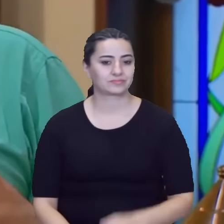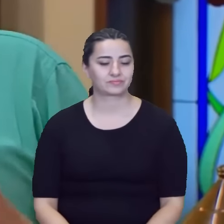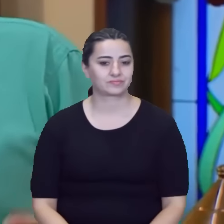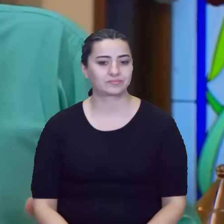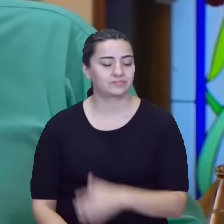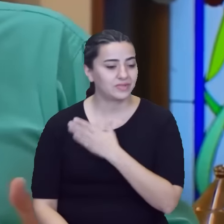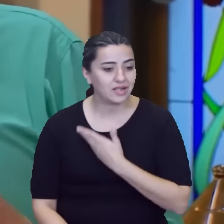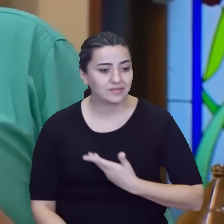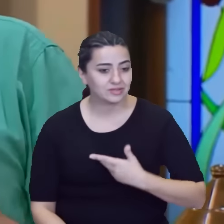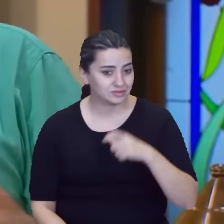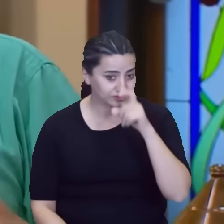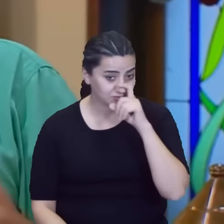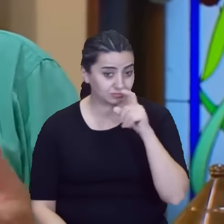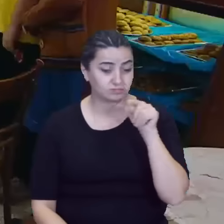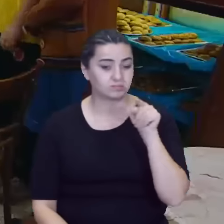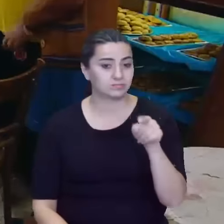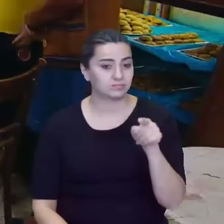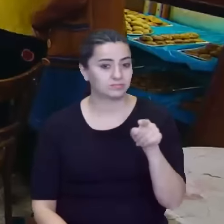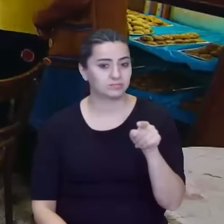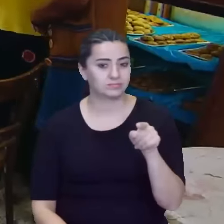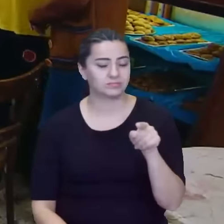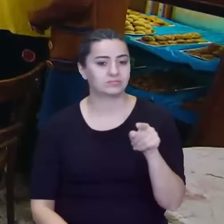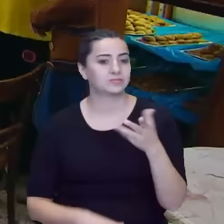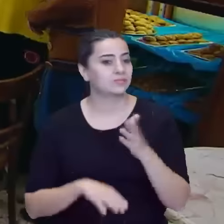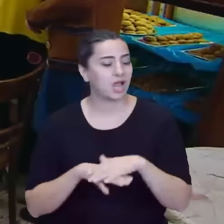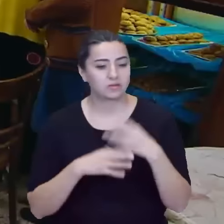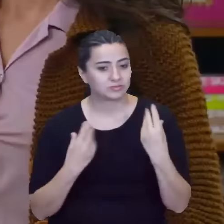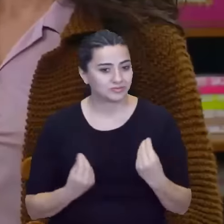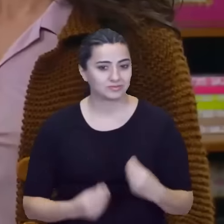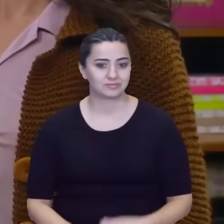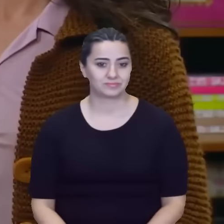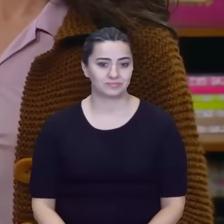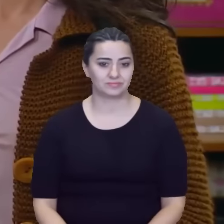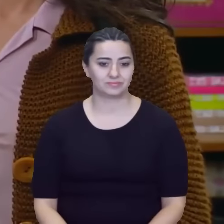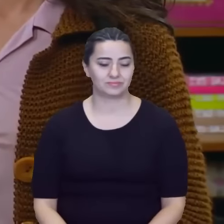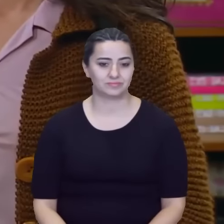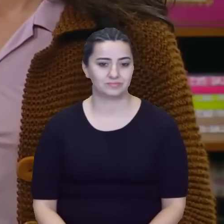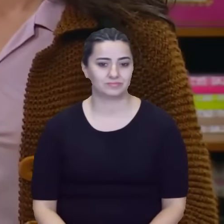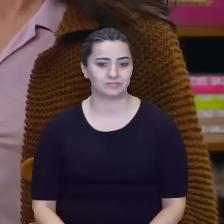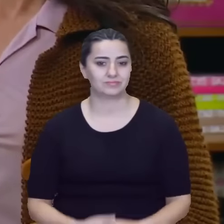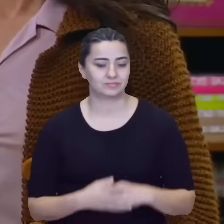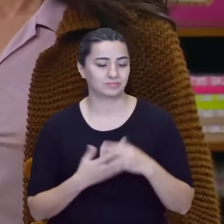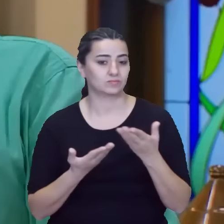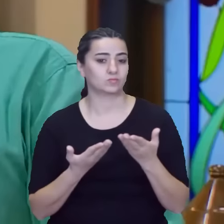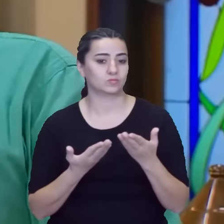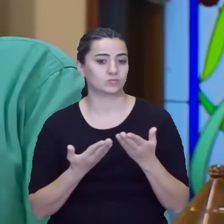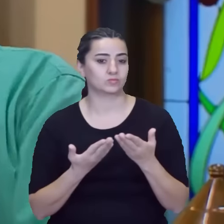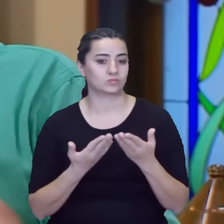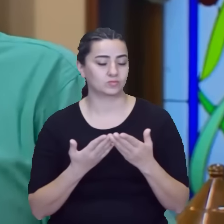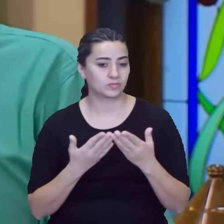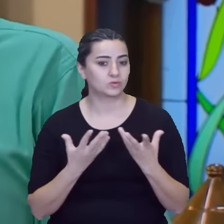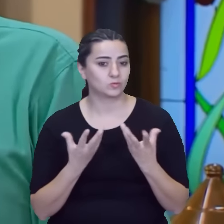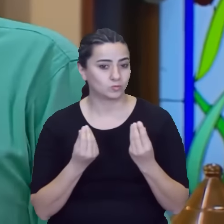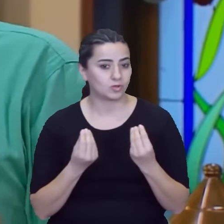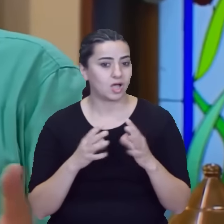Sevgili kral, mucizeleri. Yemiyorsunuz be kral. Elinizde daha böyle